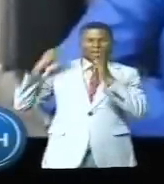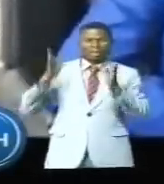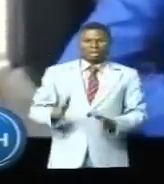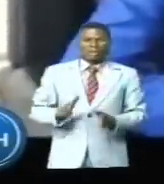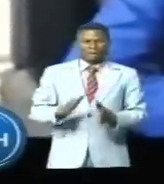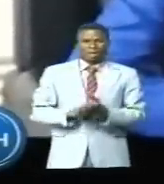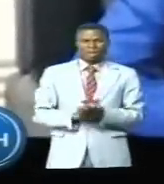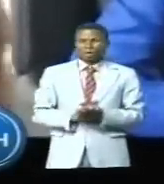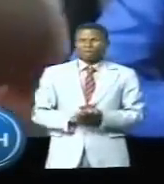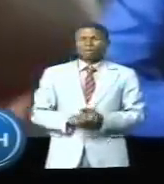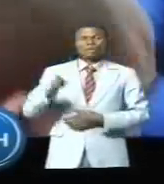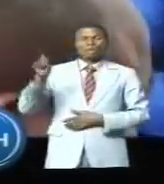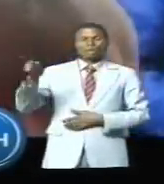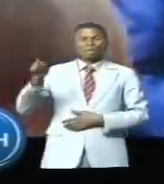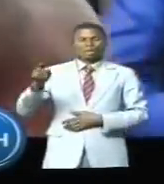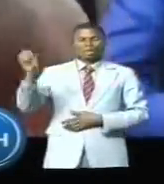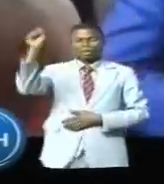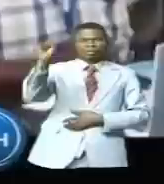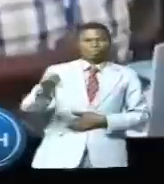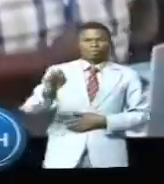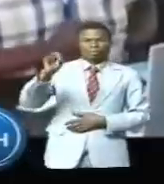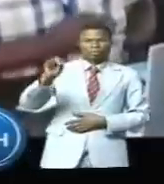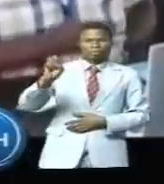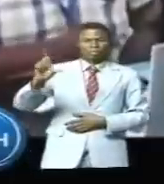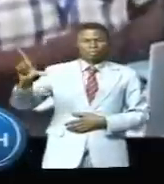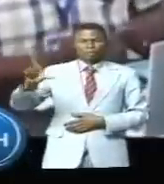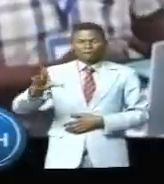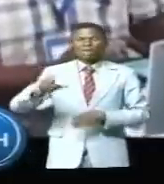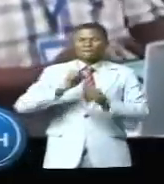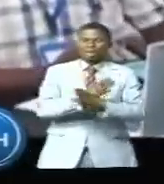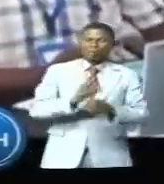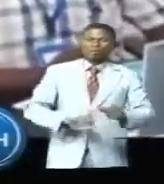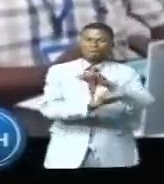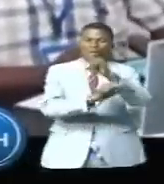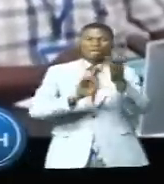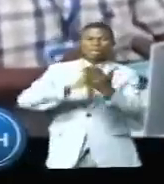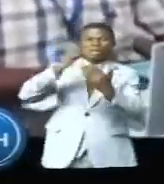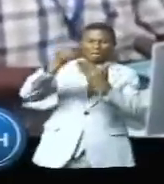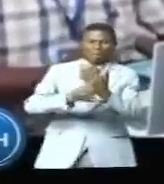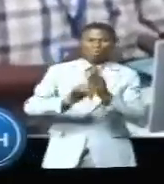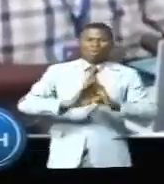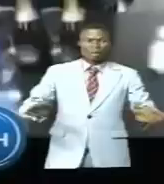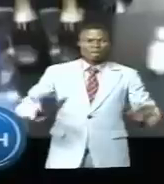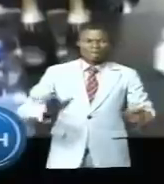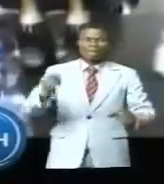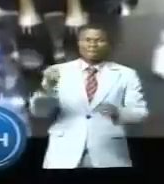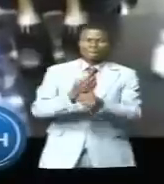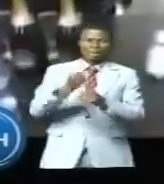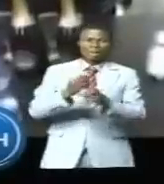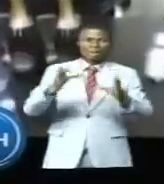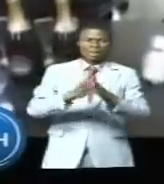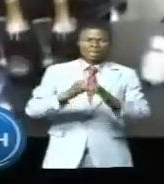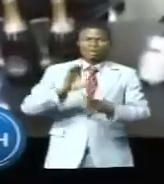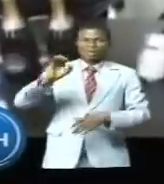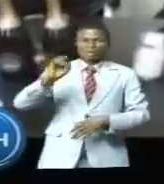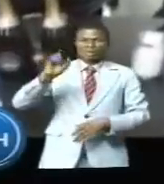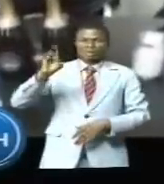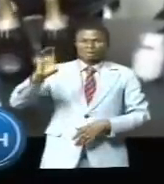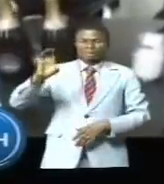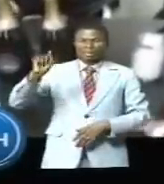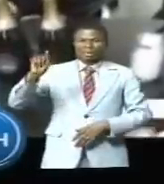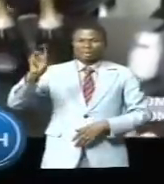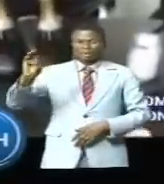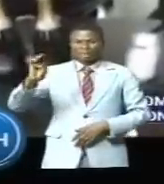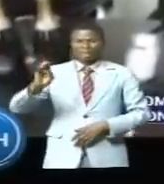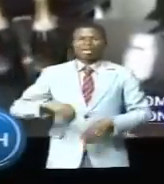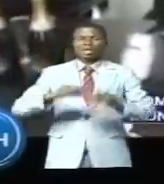poste de Bukangalonzo, SNEL est disposé à accompagner ce projet de manière efficiente et à travailler avec CTCE. Électrifier le